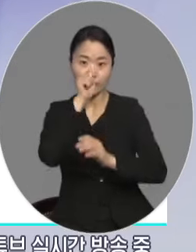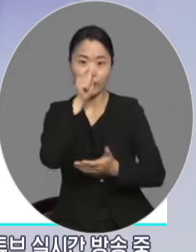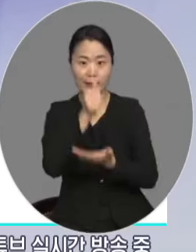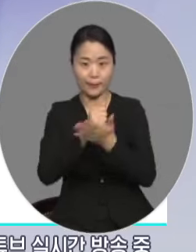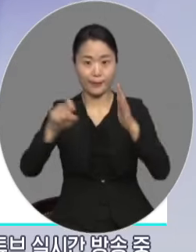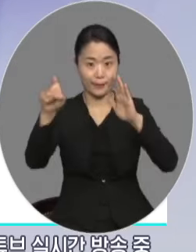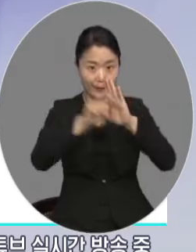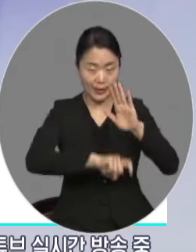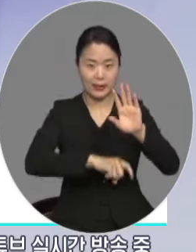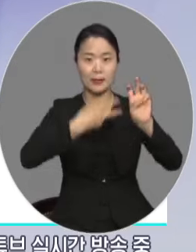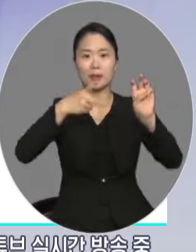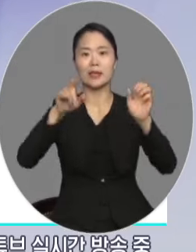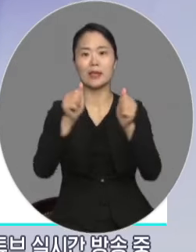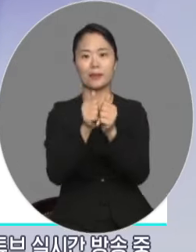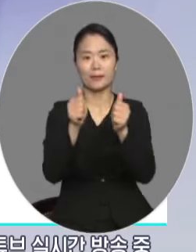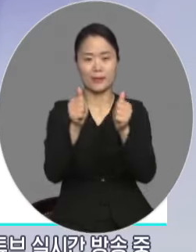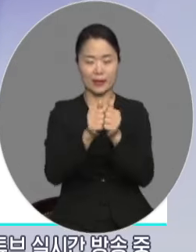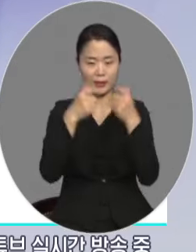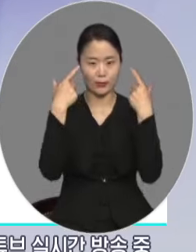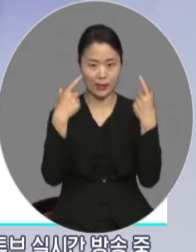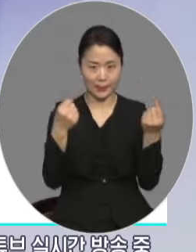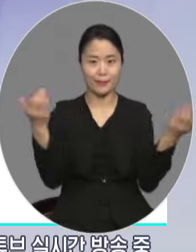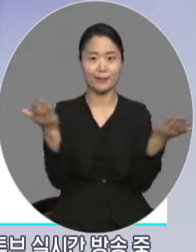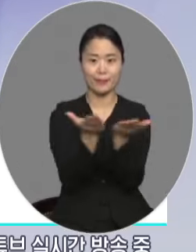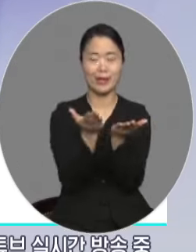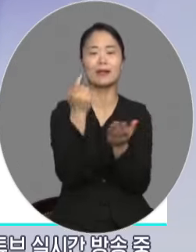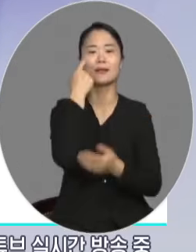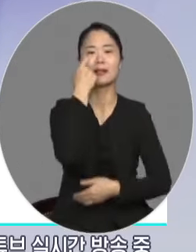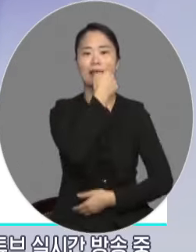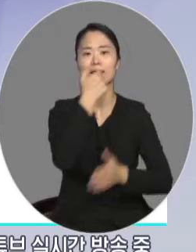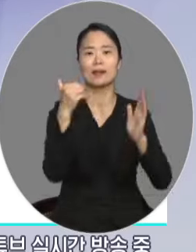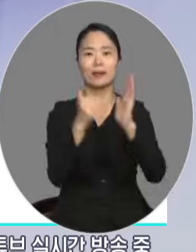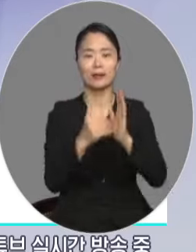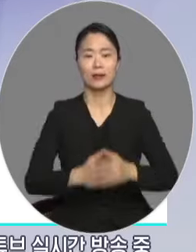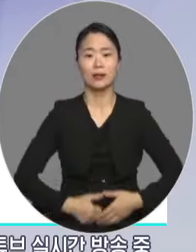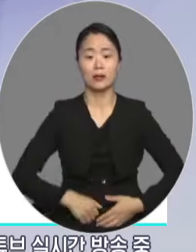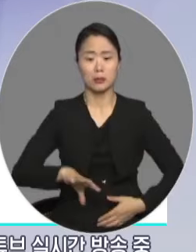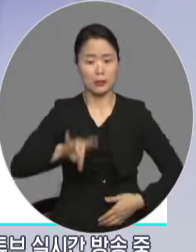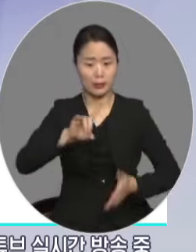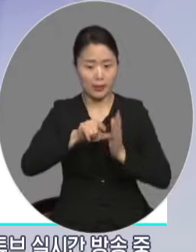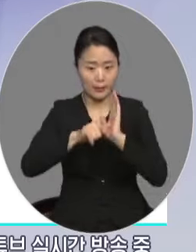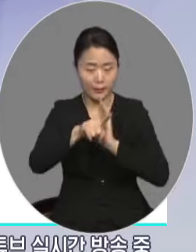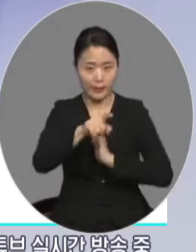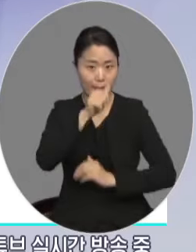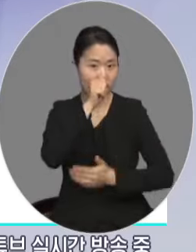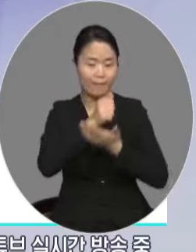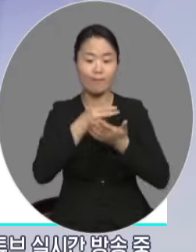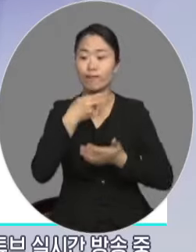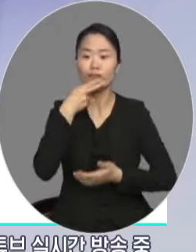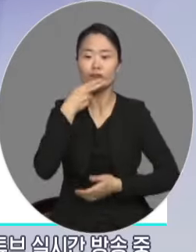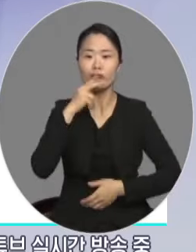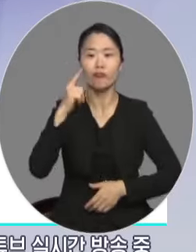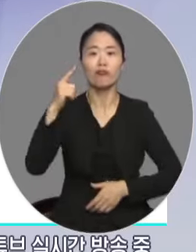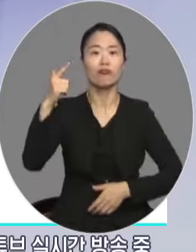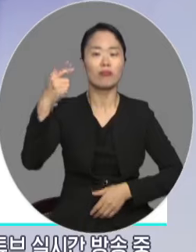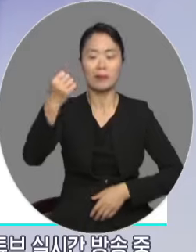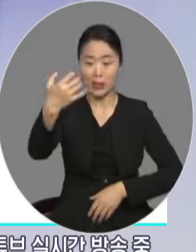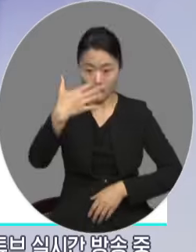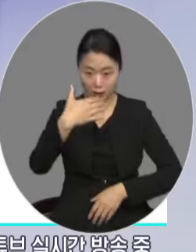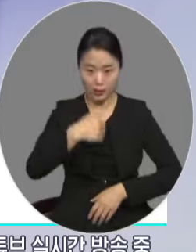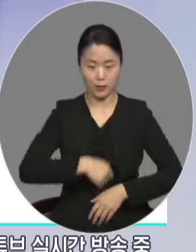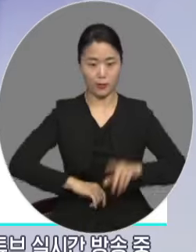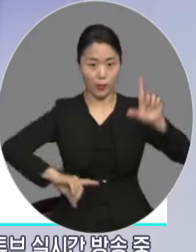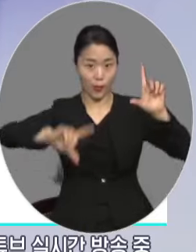구속된 30대 A씨와 동일인으로 확인됐습니다. 처음엔 범행을 부인했지만 경찰이